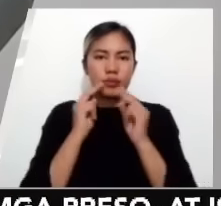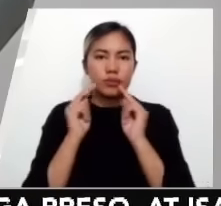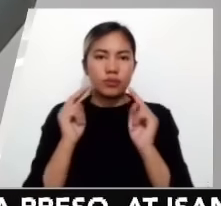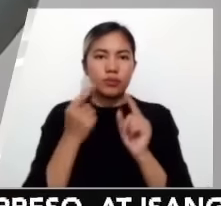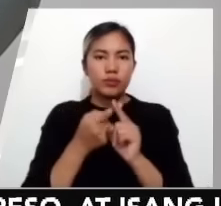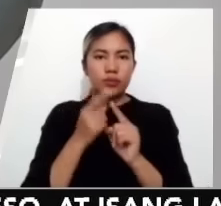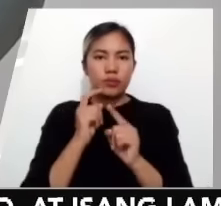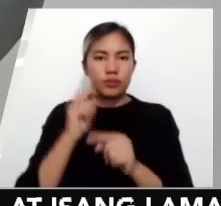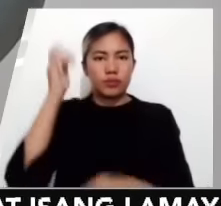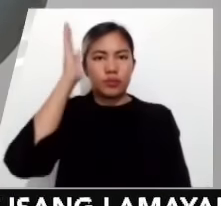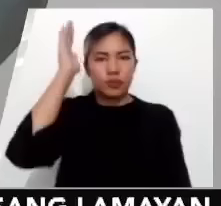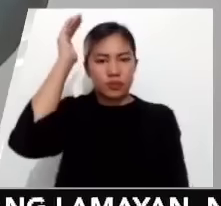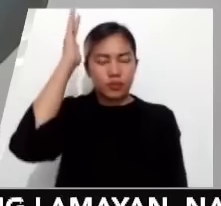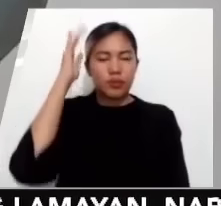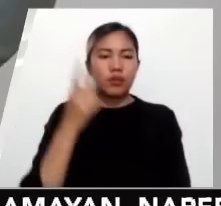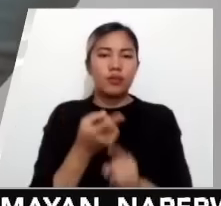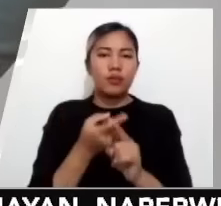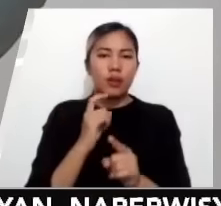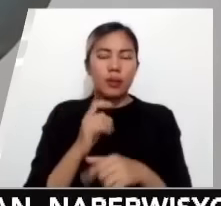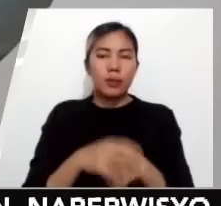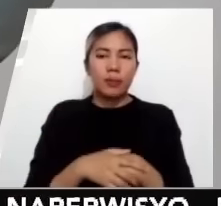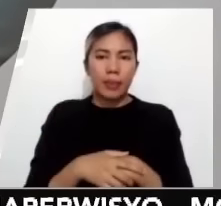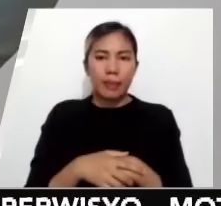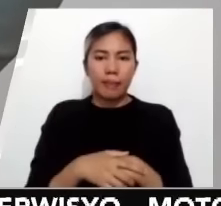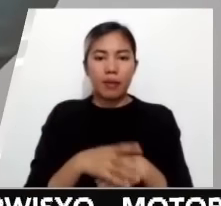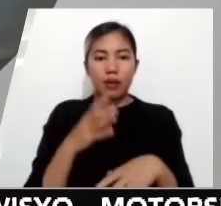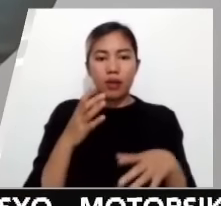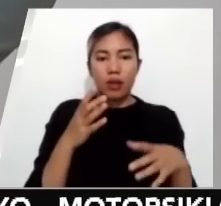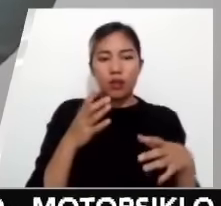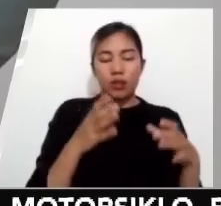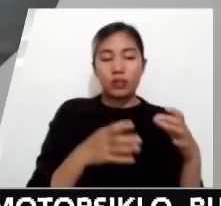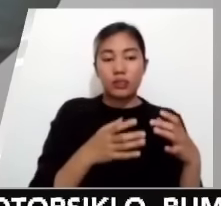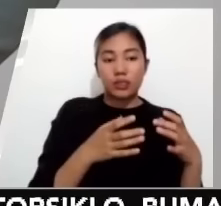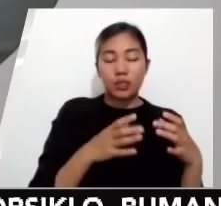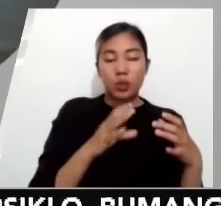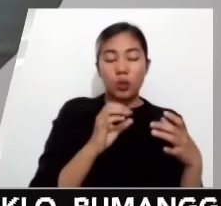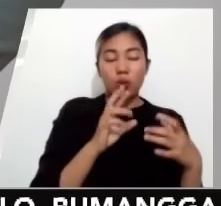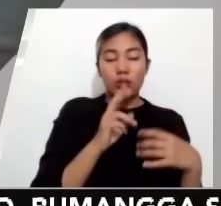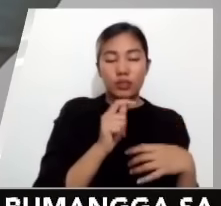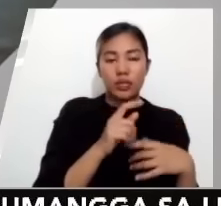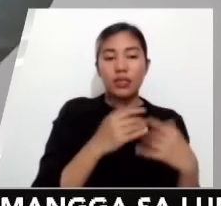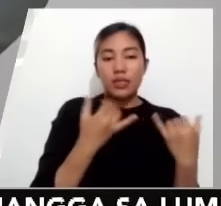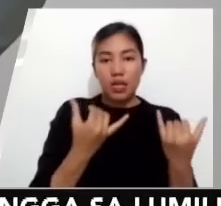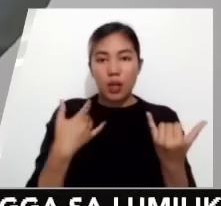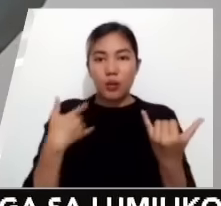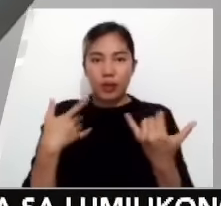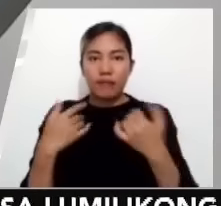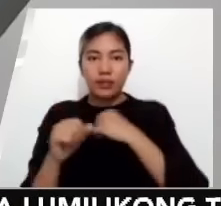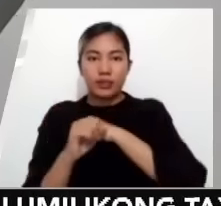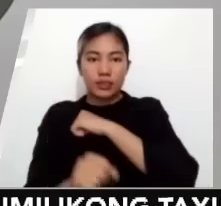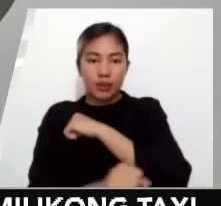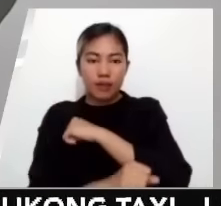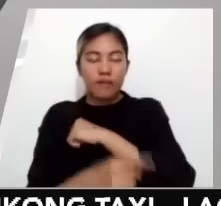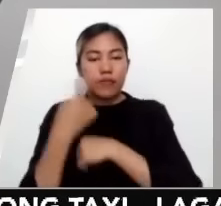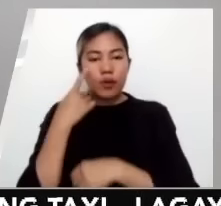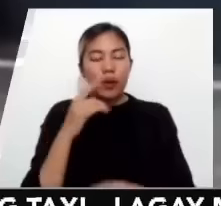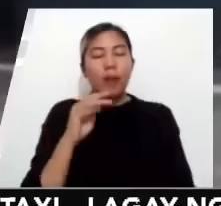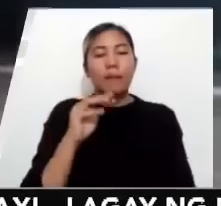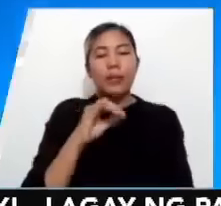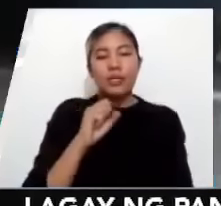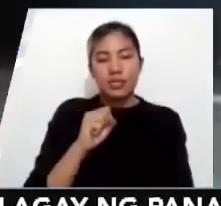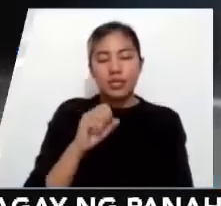sa korte, sa pageant stage naman humarap ang mga kalahok sa Mr. and Miss Integrated Bar of the Philippines, Northern Luzon. Your